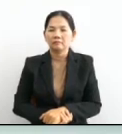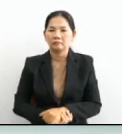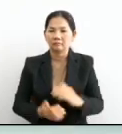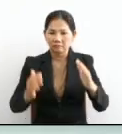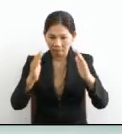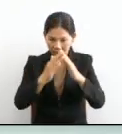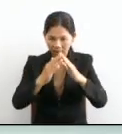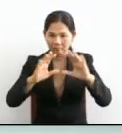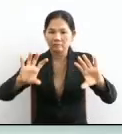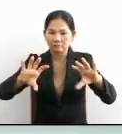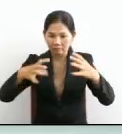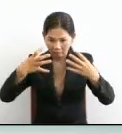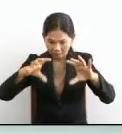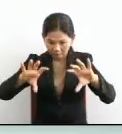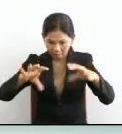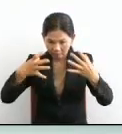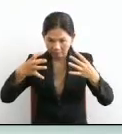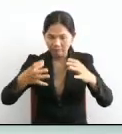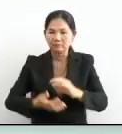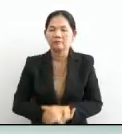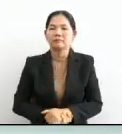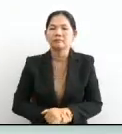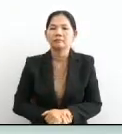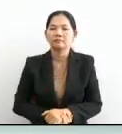không rộn chá